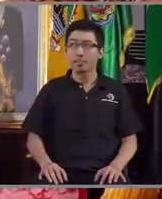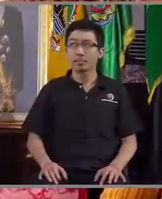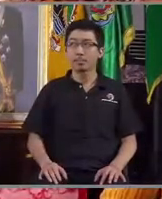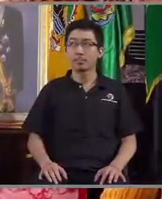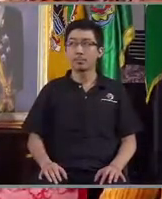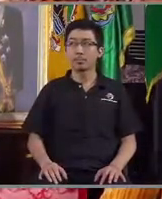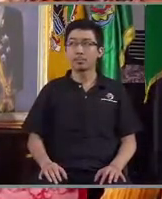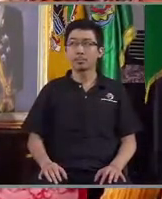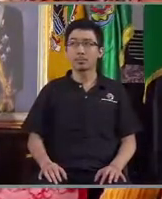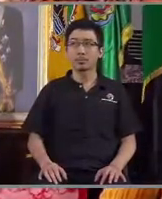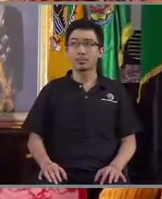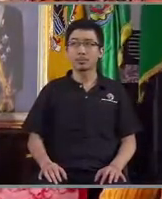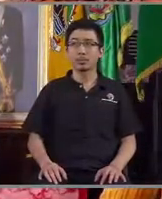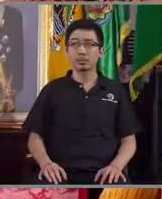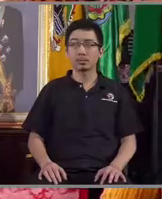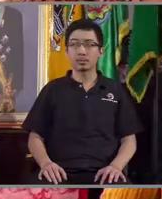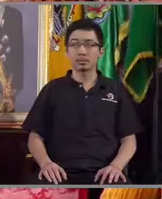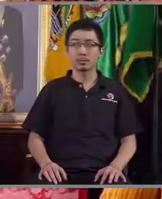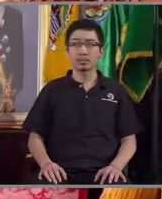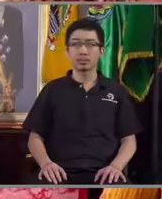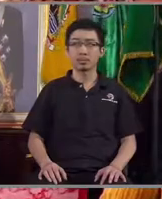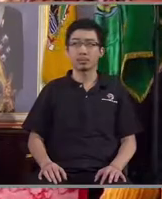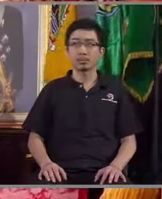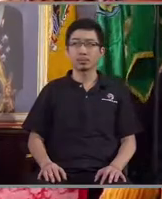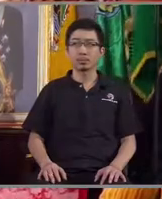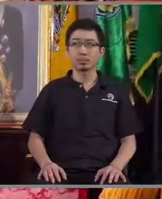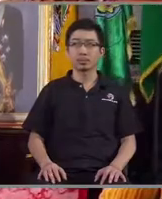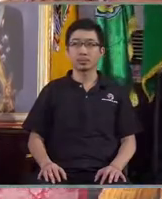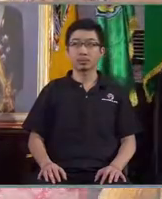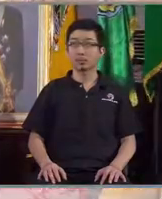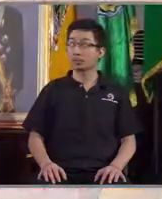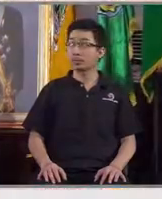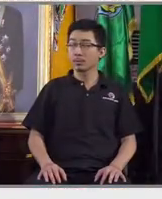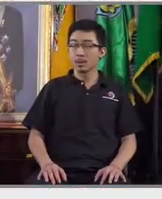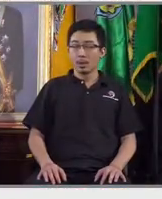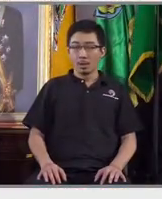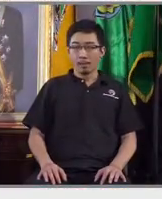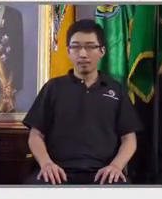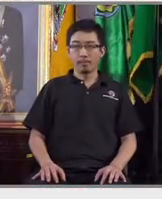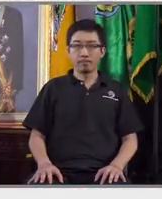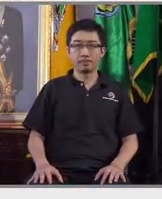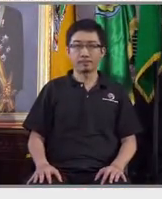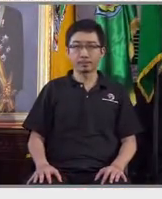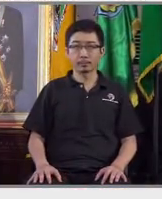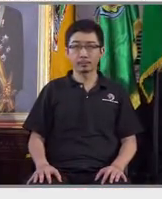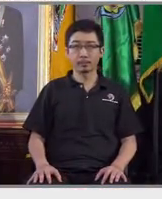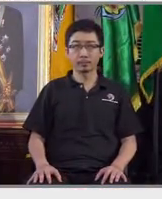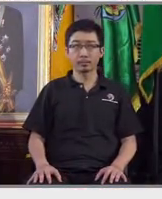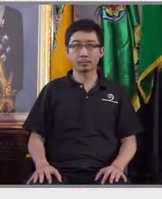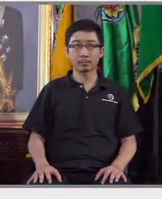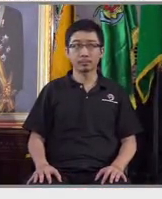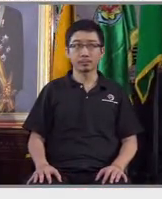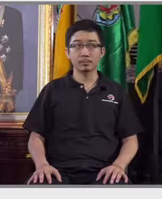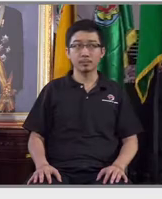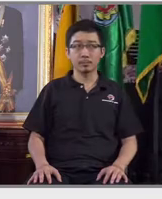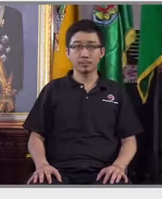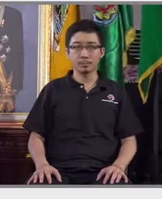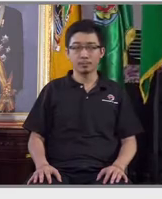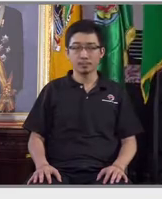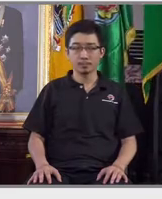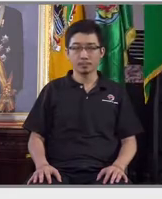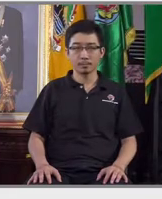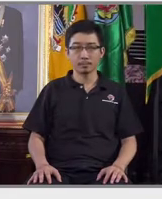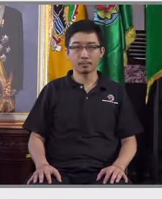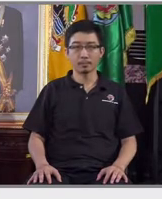permasalahan yang masih ada di Kabupaten Demak. Pak, dipaskan sama mic-nya, Pak. Nah, sip. Oh, okay.